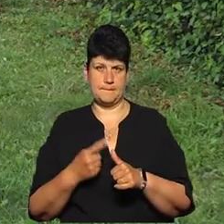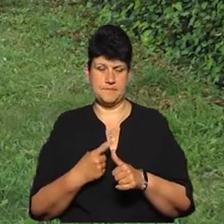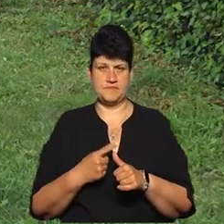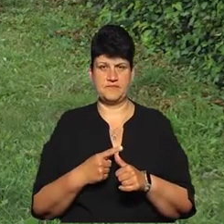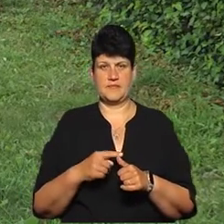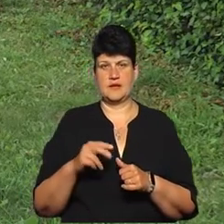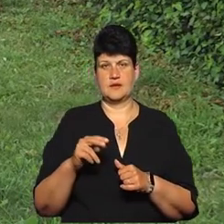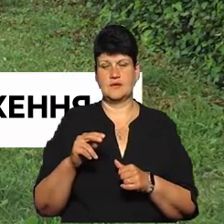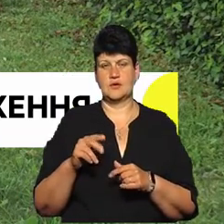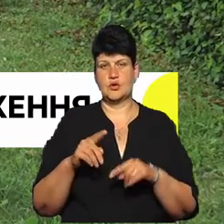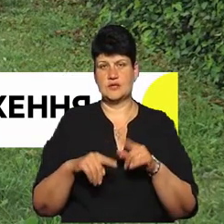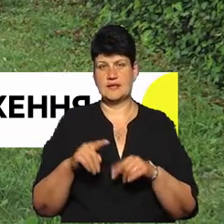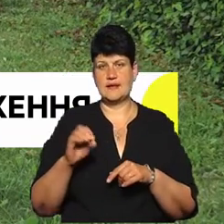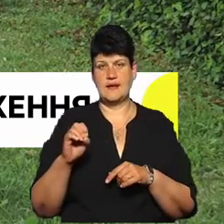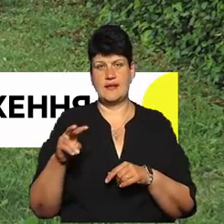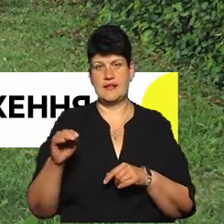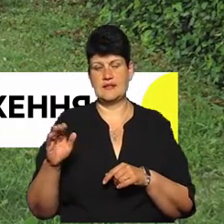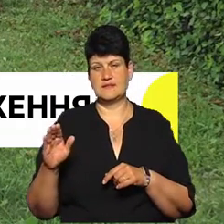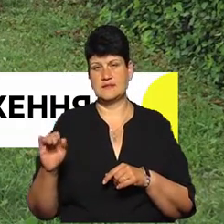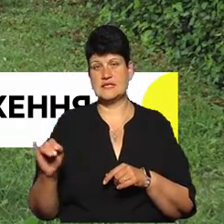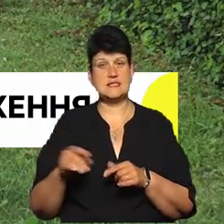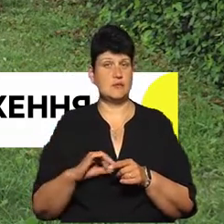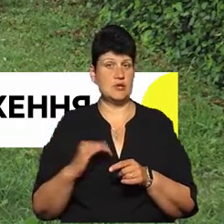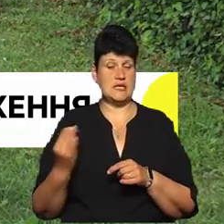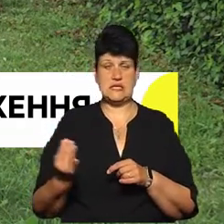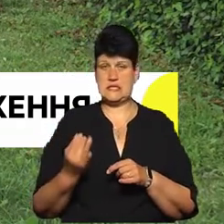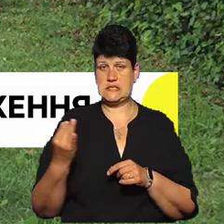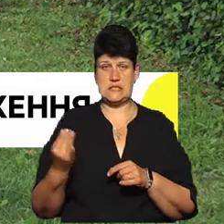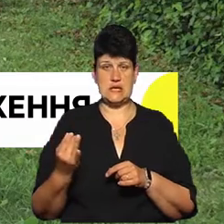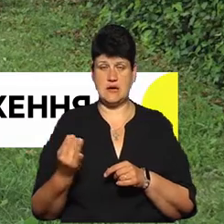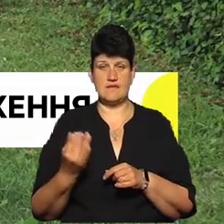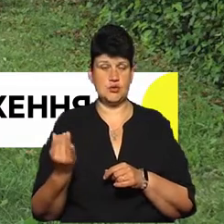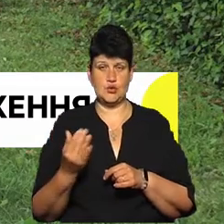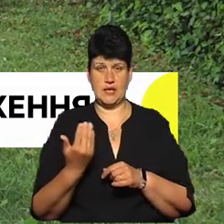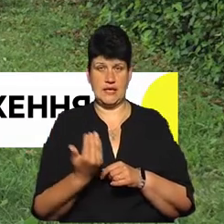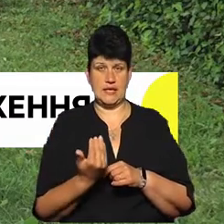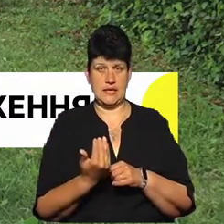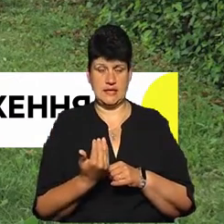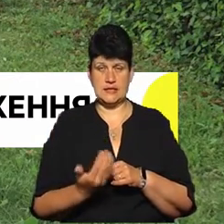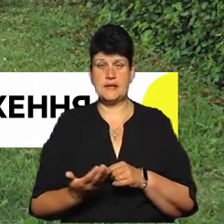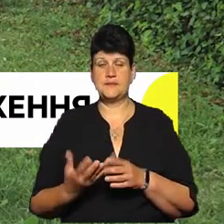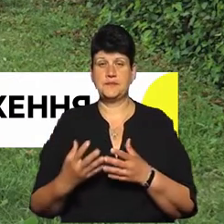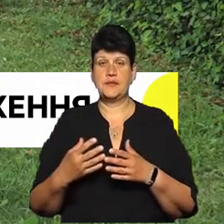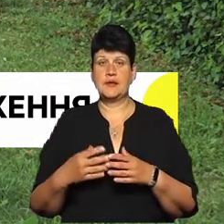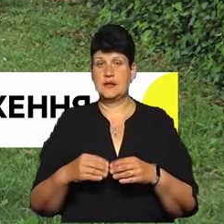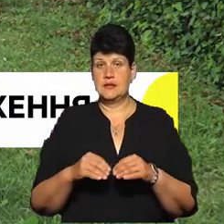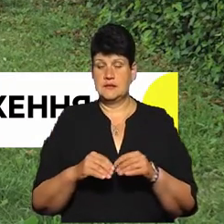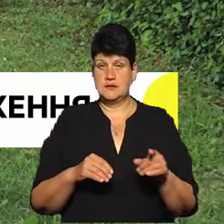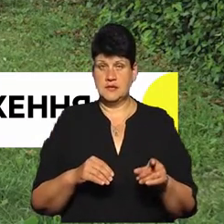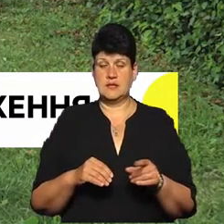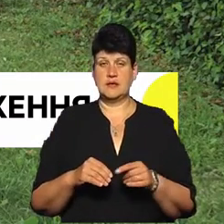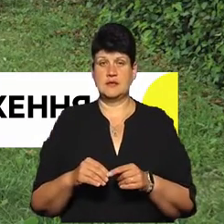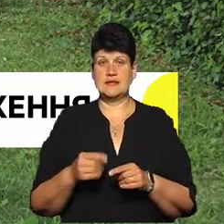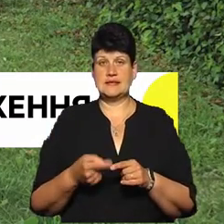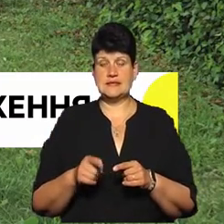Елеєвих. Родина Елеєвих – це була дуже цікава історія їхня. Я тільки фрагмент покажу, один фрагмент.